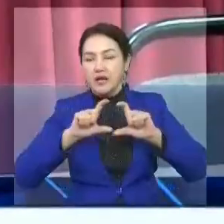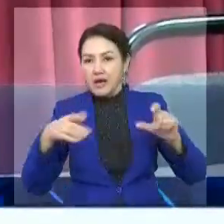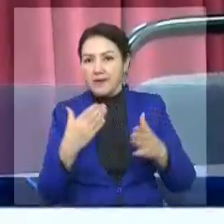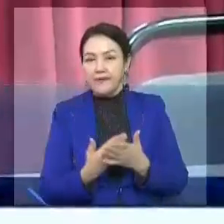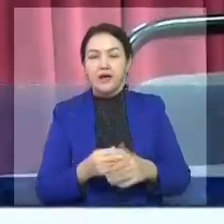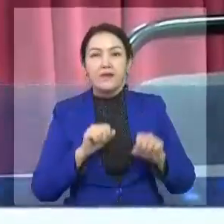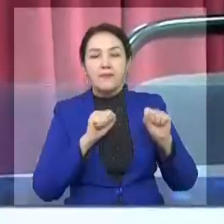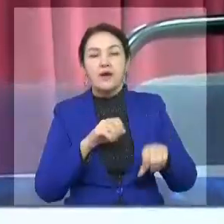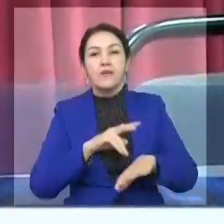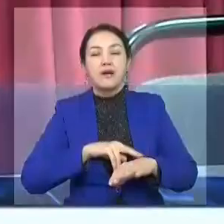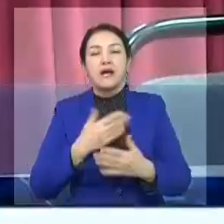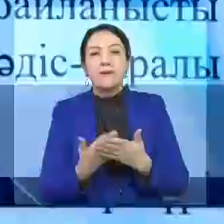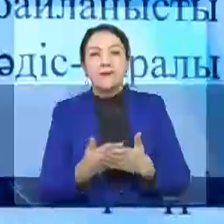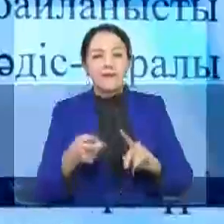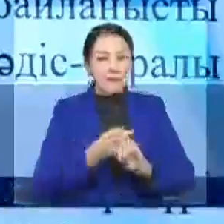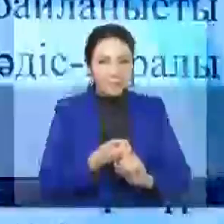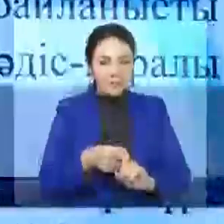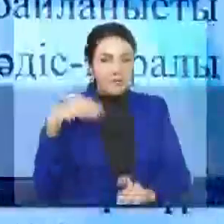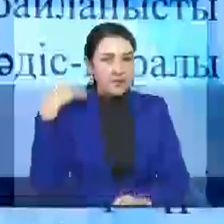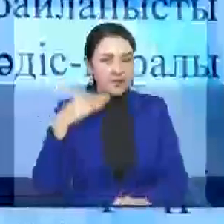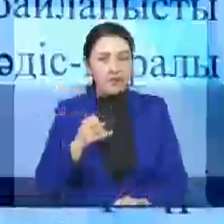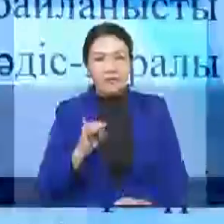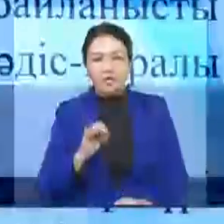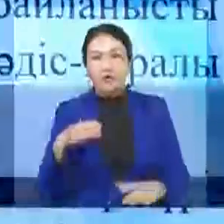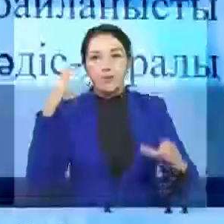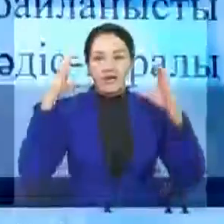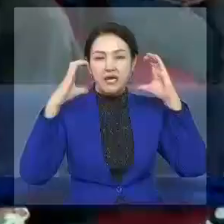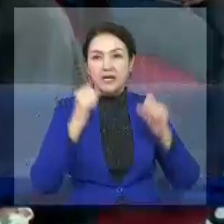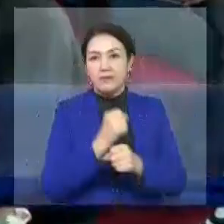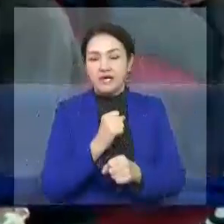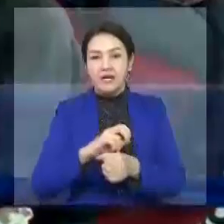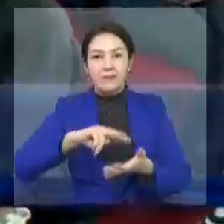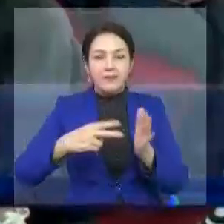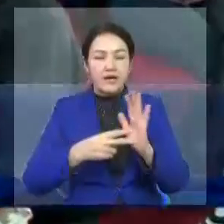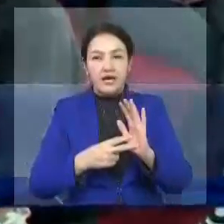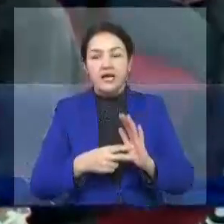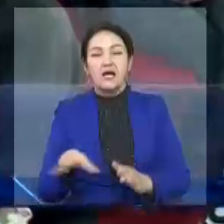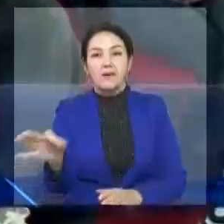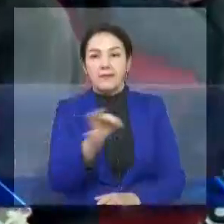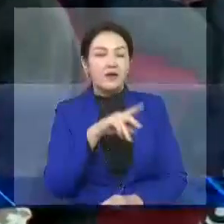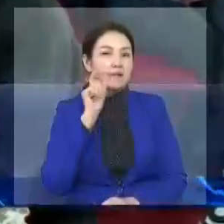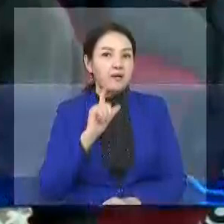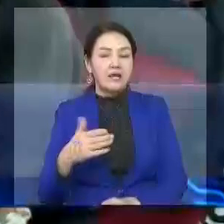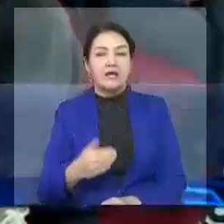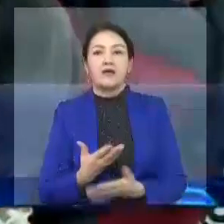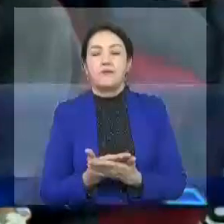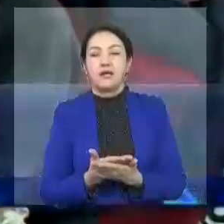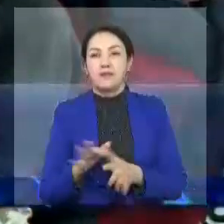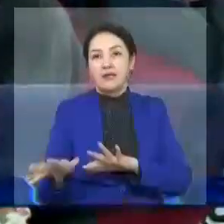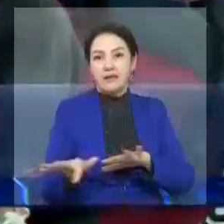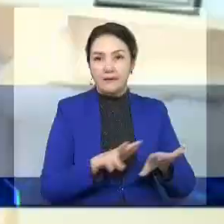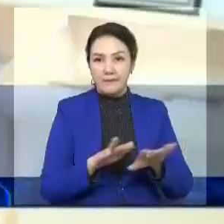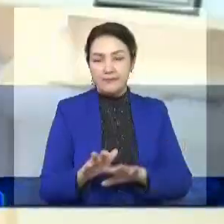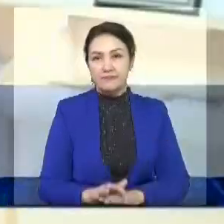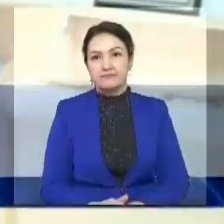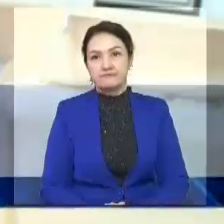также правоохранительных органов. В связи с этим Актюбинским юридическим институтом разработан план охвата областной молодежи профилактическими